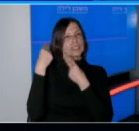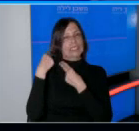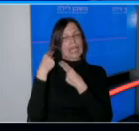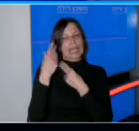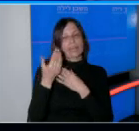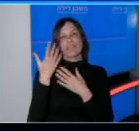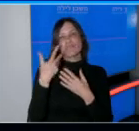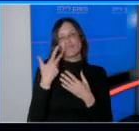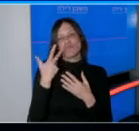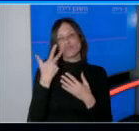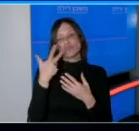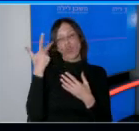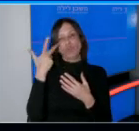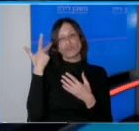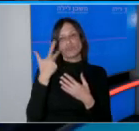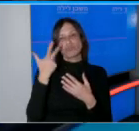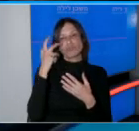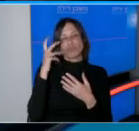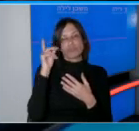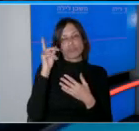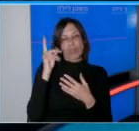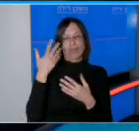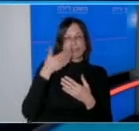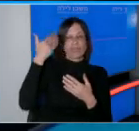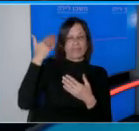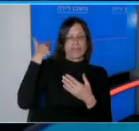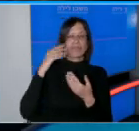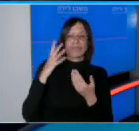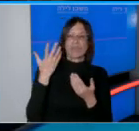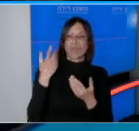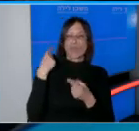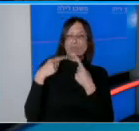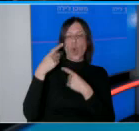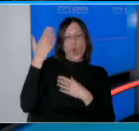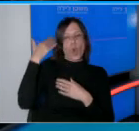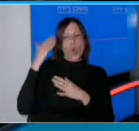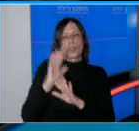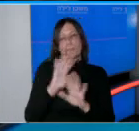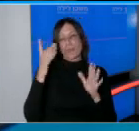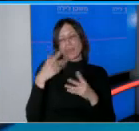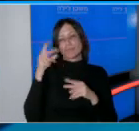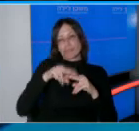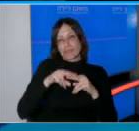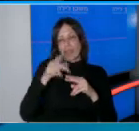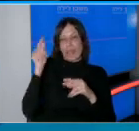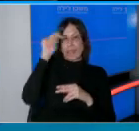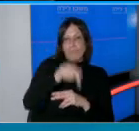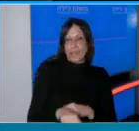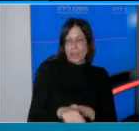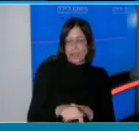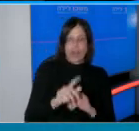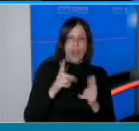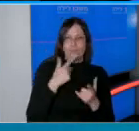גם 3 או 4 דורות, ואופס, פתאום את פה. מה הקשר הזה? למה לא לדבר על היום